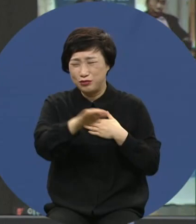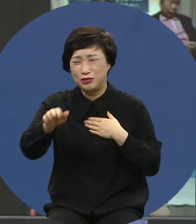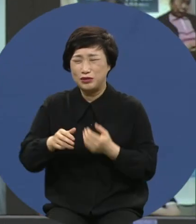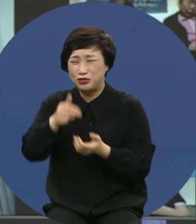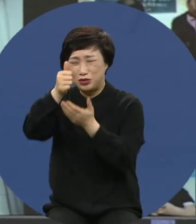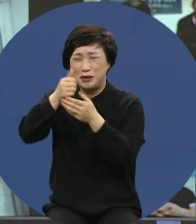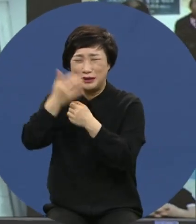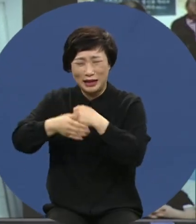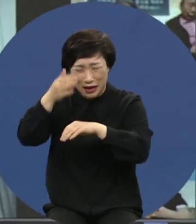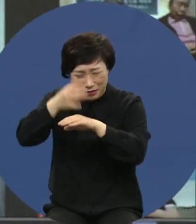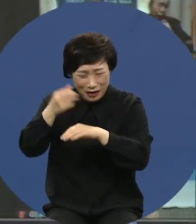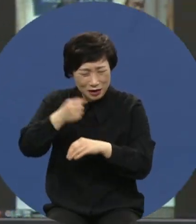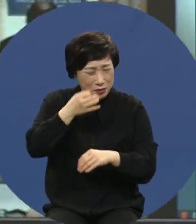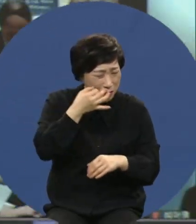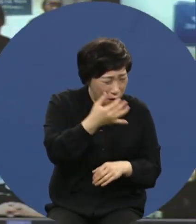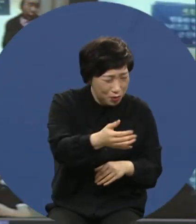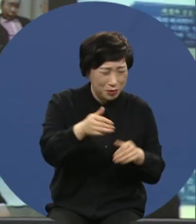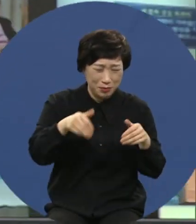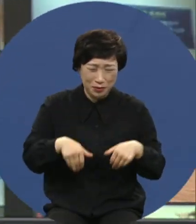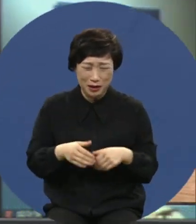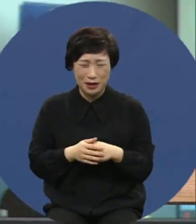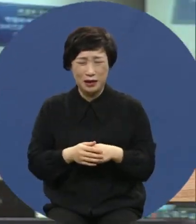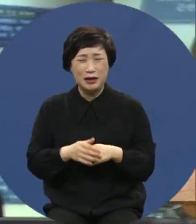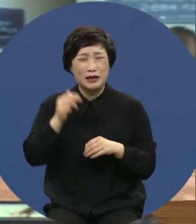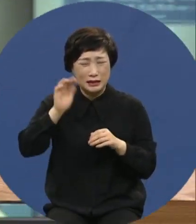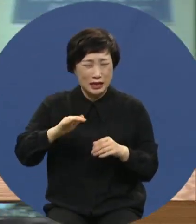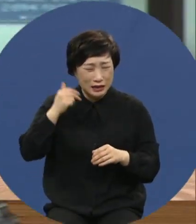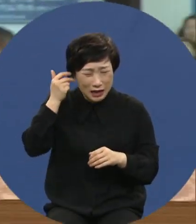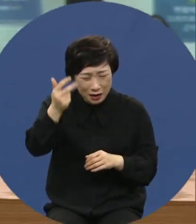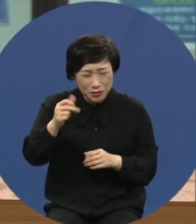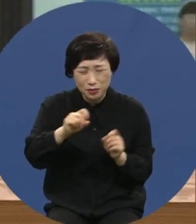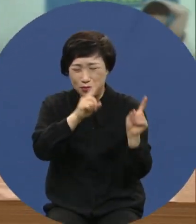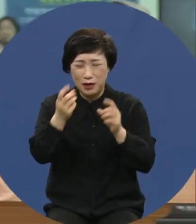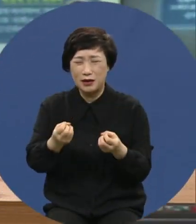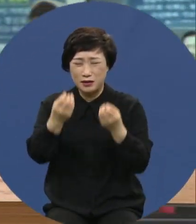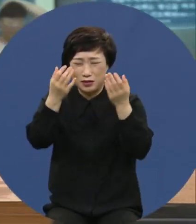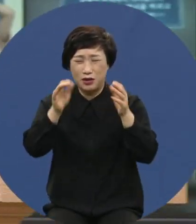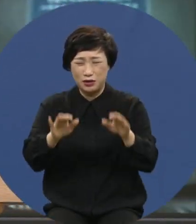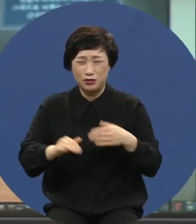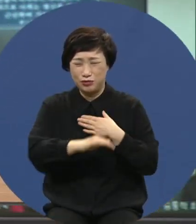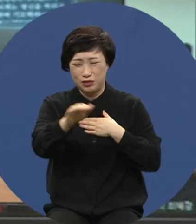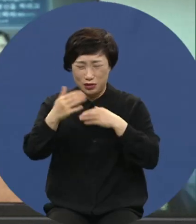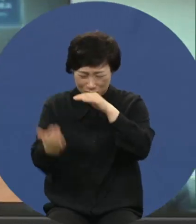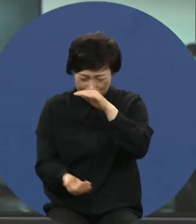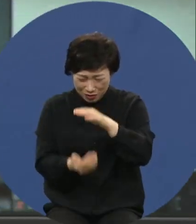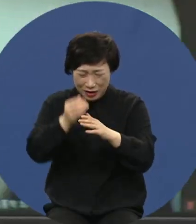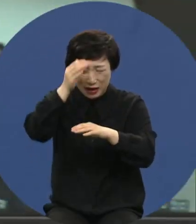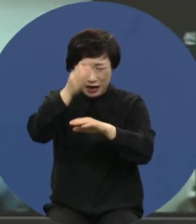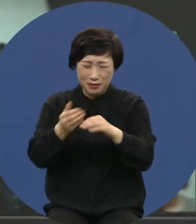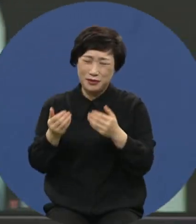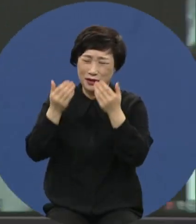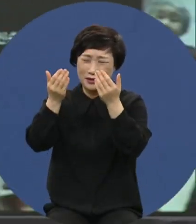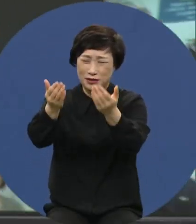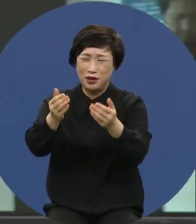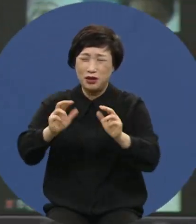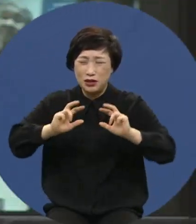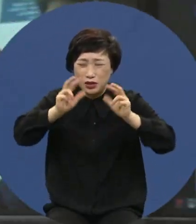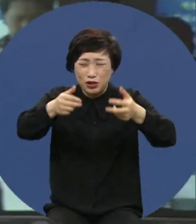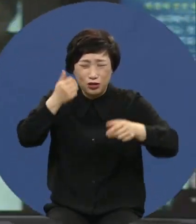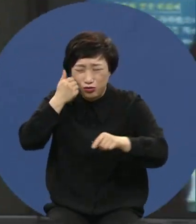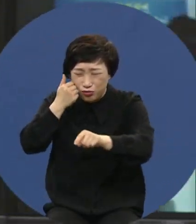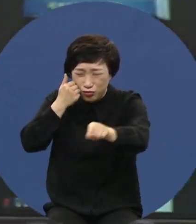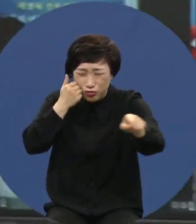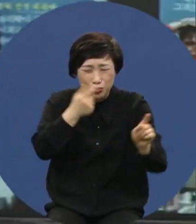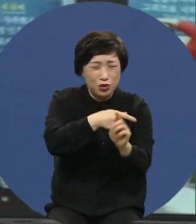이 은혜 감사해서 표현해야 합니다. 다음 부활주일에 우리는 세상에 감사를 드려 지구촌의